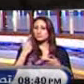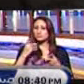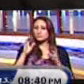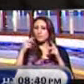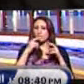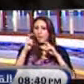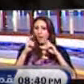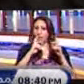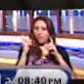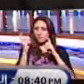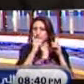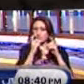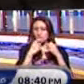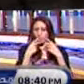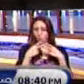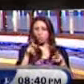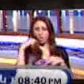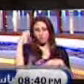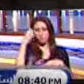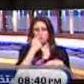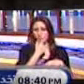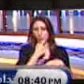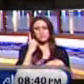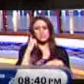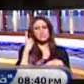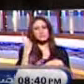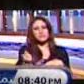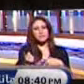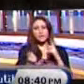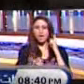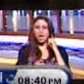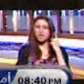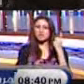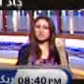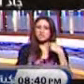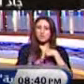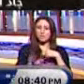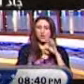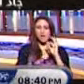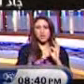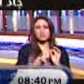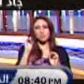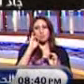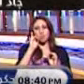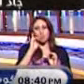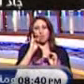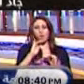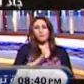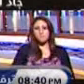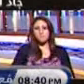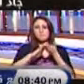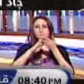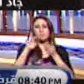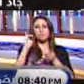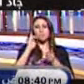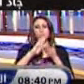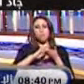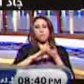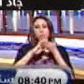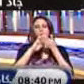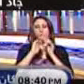وبأرائه وأسانيد هذه الأراء، ويستمع إلى وجهة النظر الأخرى، ونصل إلى نقاط اتفاق في